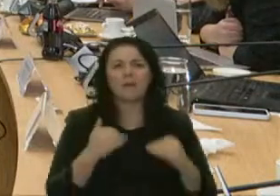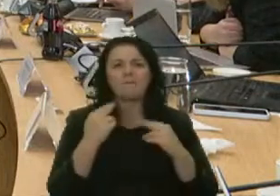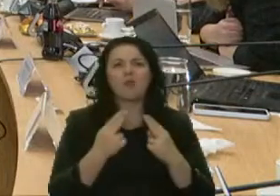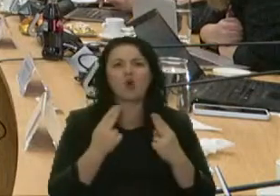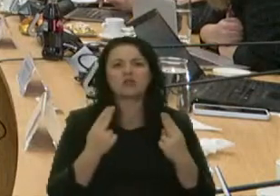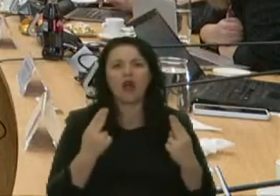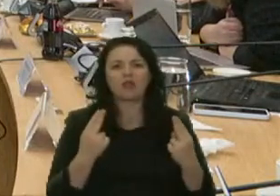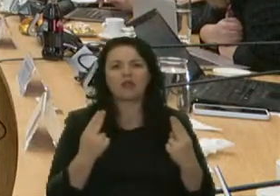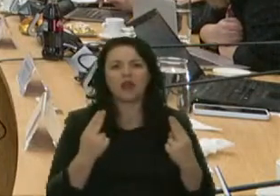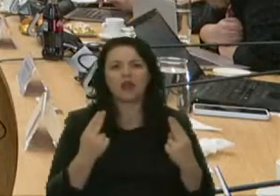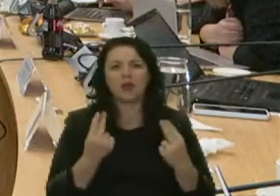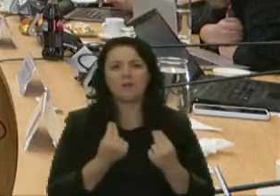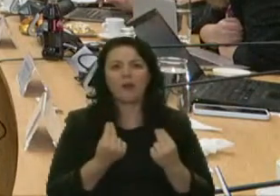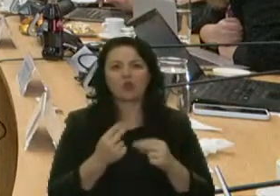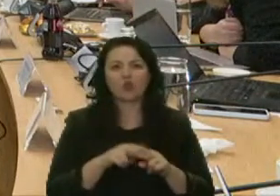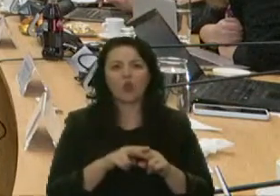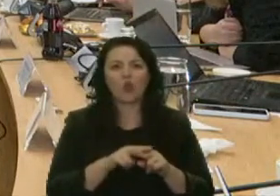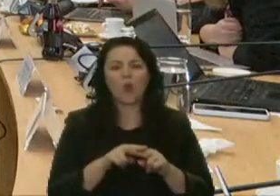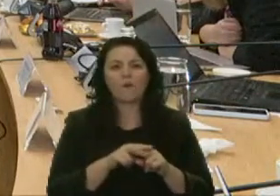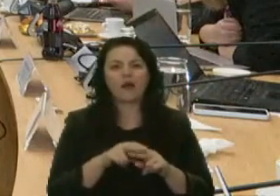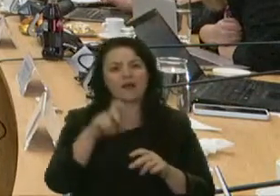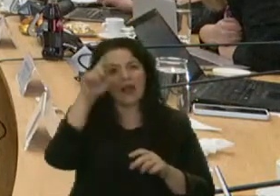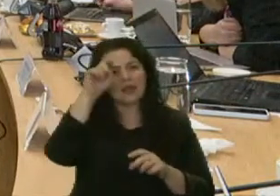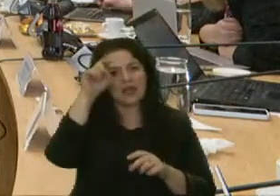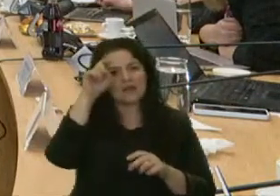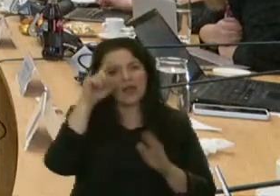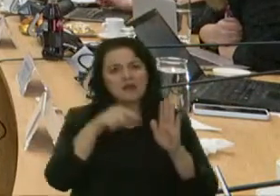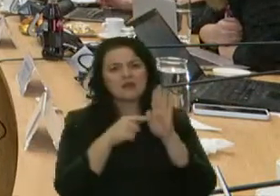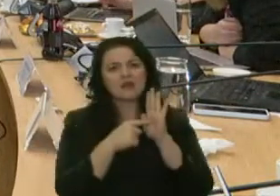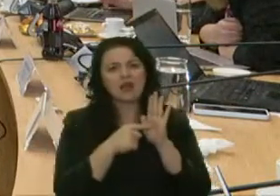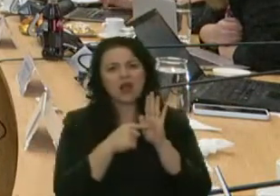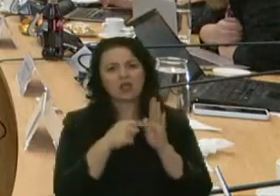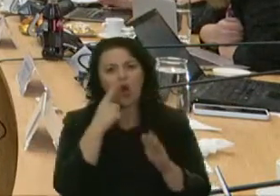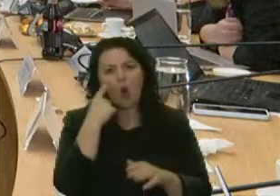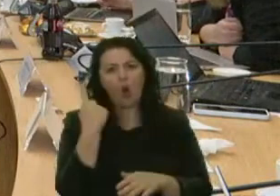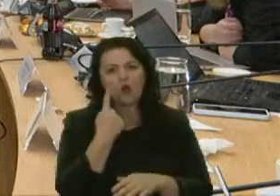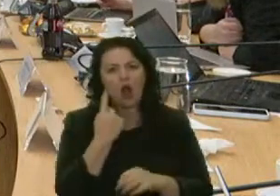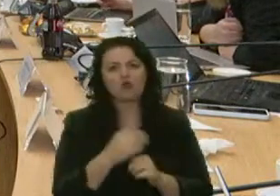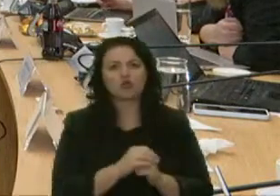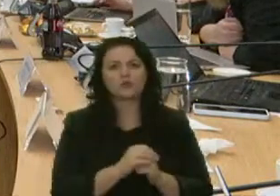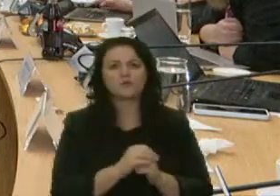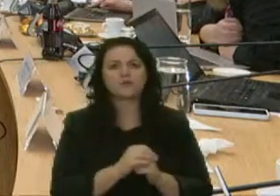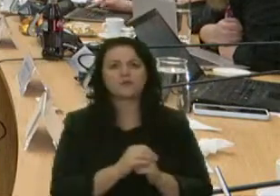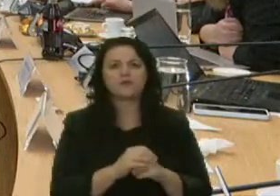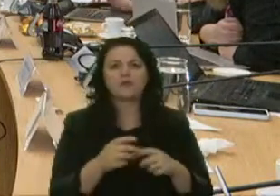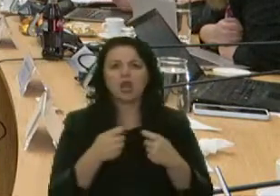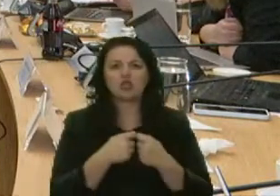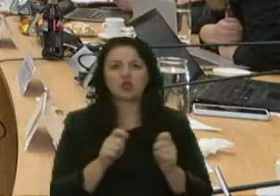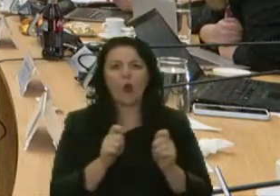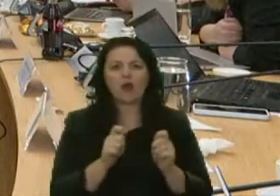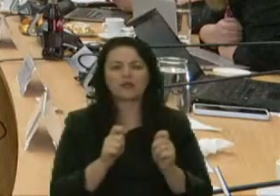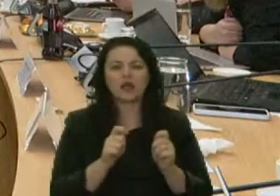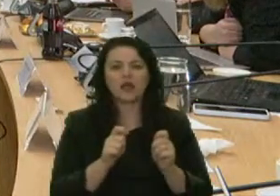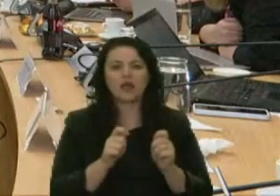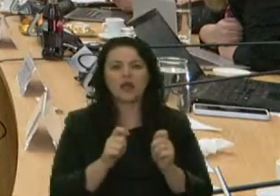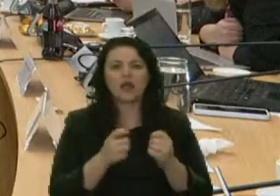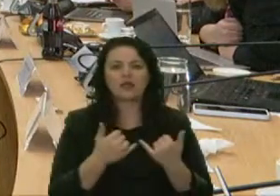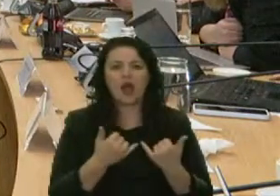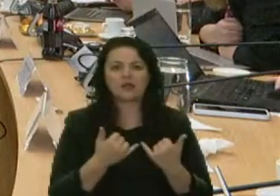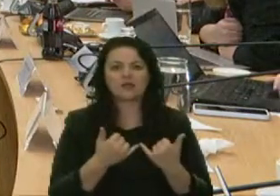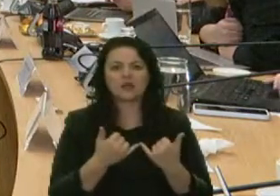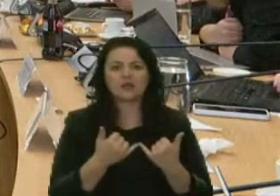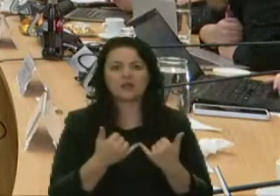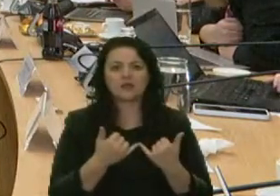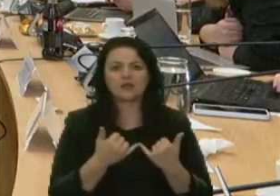importante pentru Cum credem noi că trebuie să arate orașul și atunci la toate acestea cu care Venim